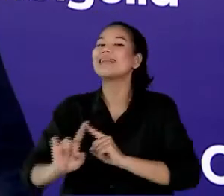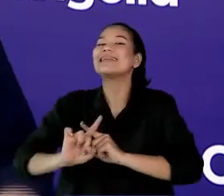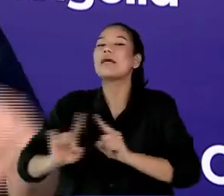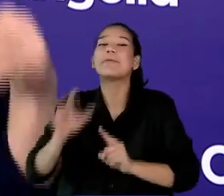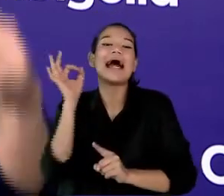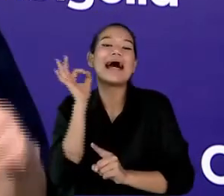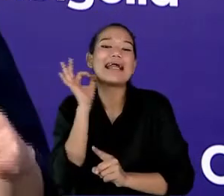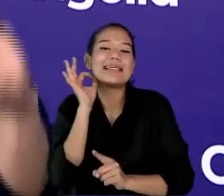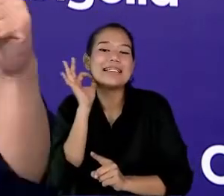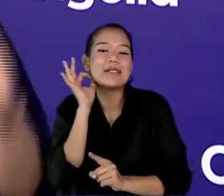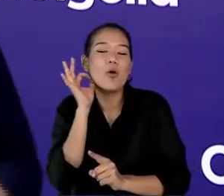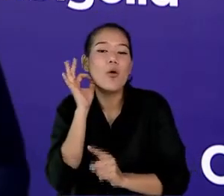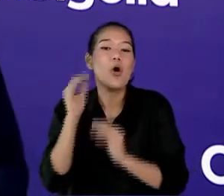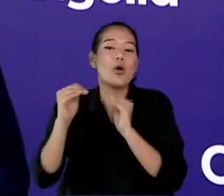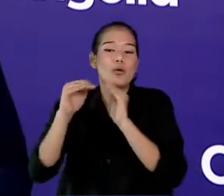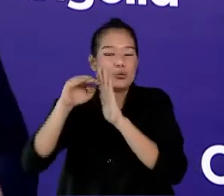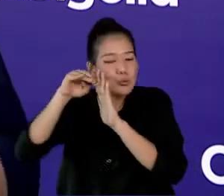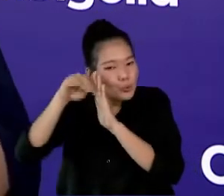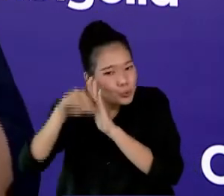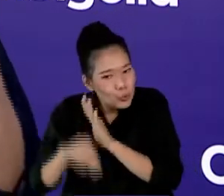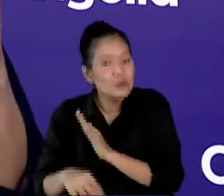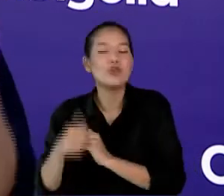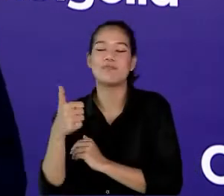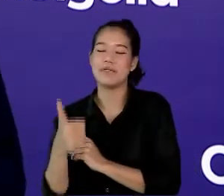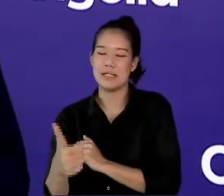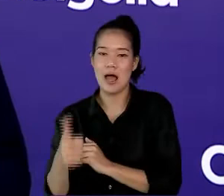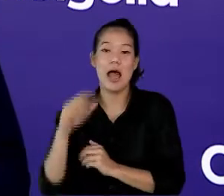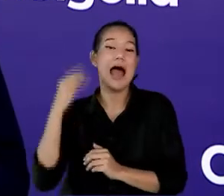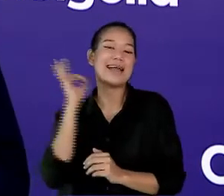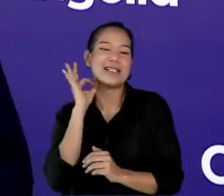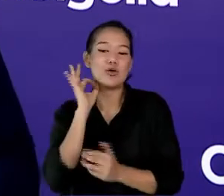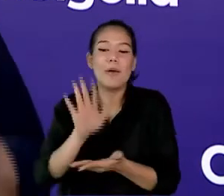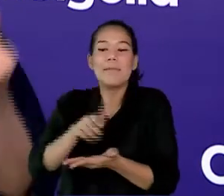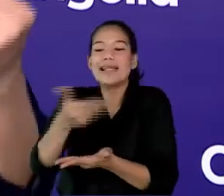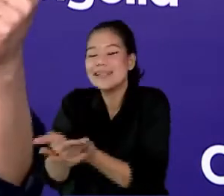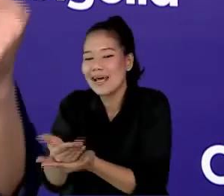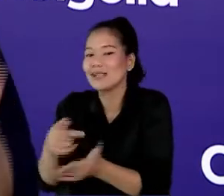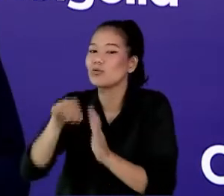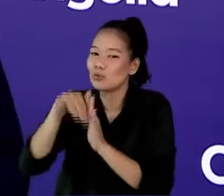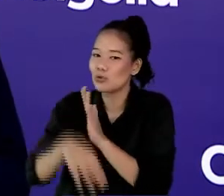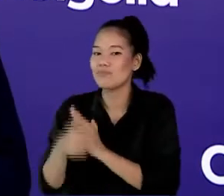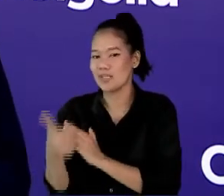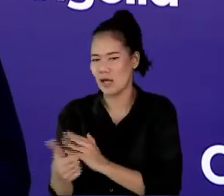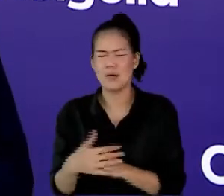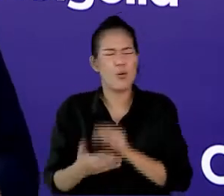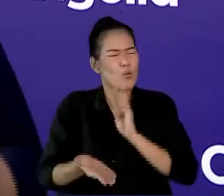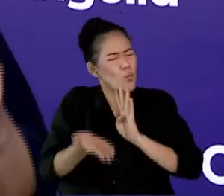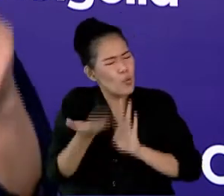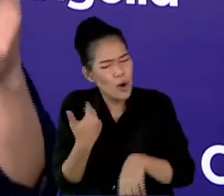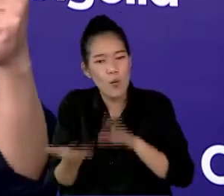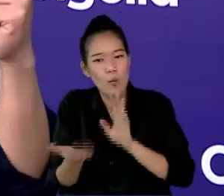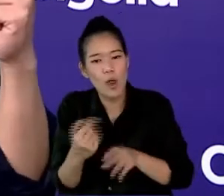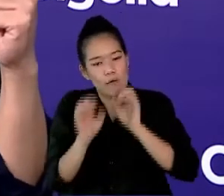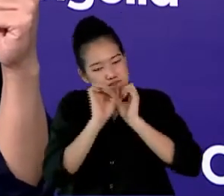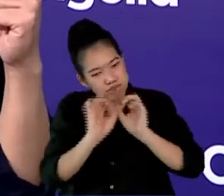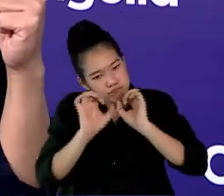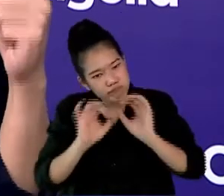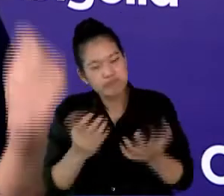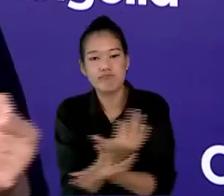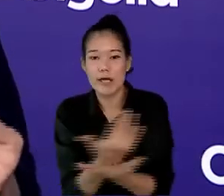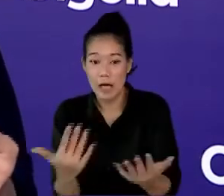menurunkan risiko keparahan dan kematian. Jadi kami berkali-kali menyampaikan kepada masyarakat, walaupun